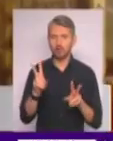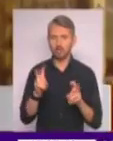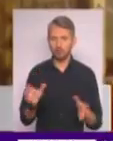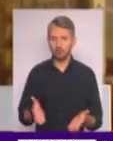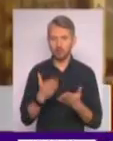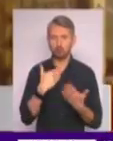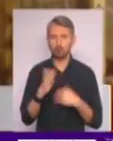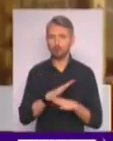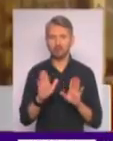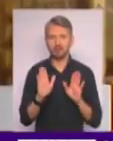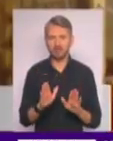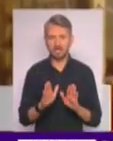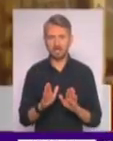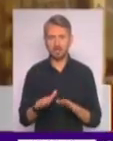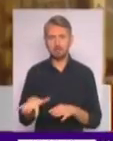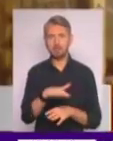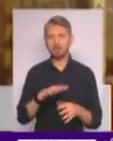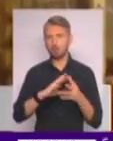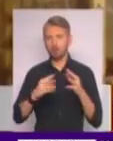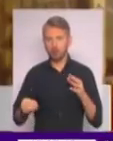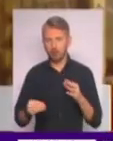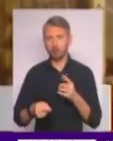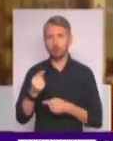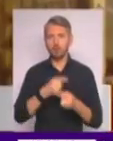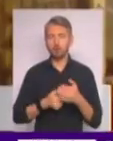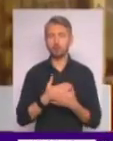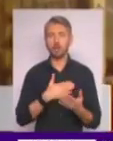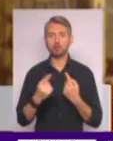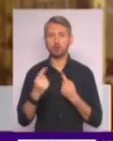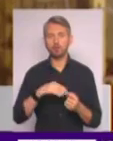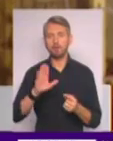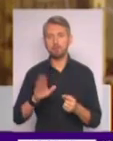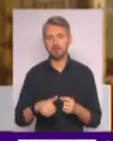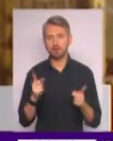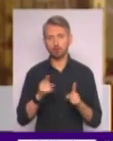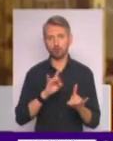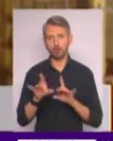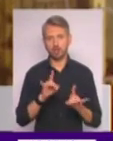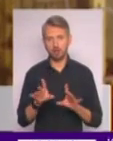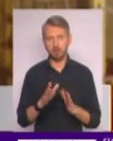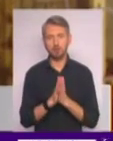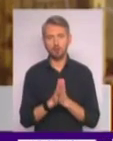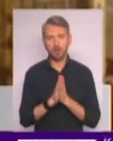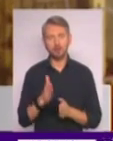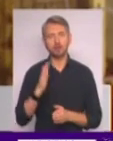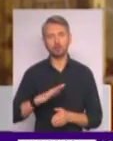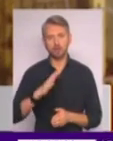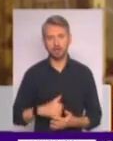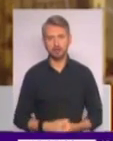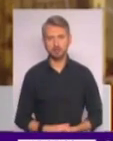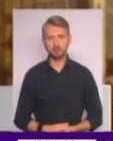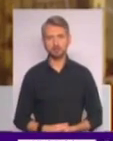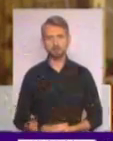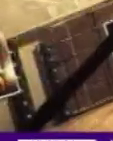що стосується не тільки саме масиву Виноградар. Повернемося до нашої розмови після невеличкої реклами. Будь ласка, не перемикайте і